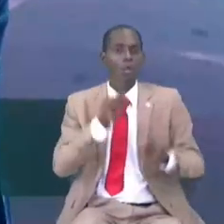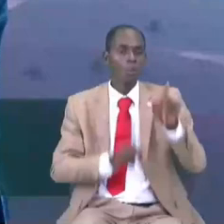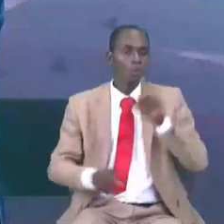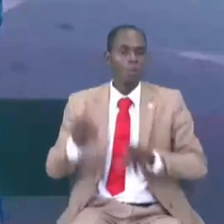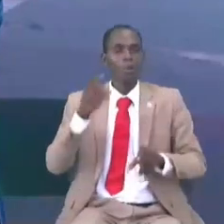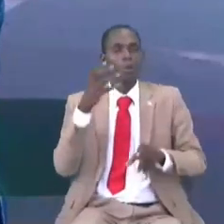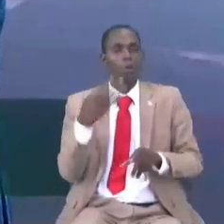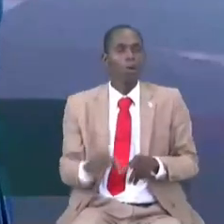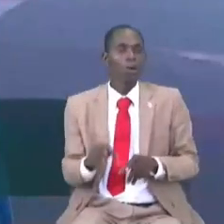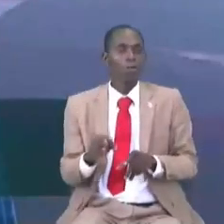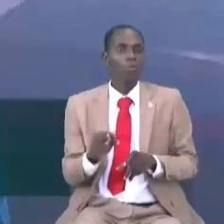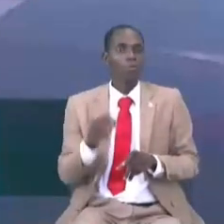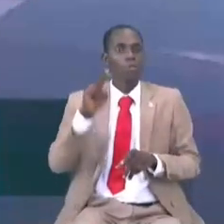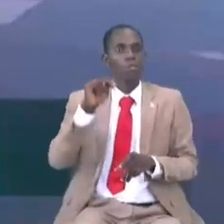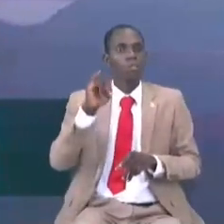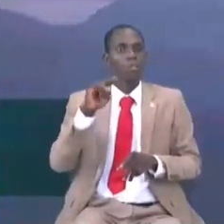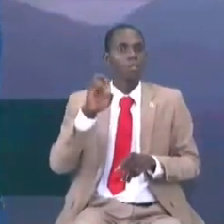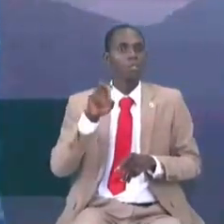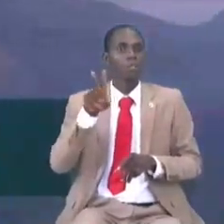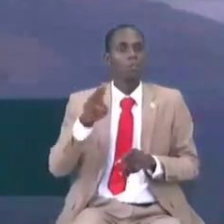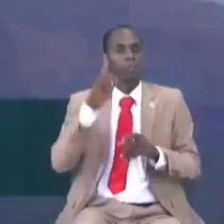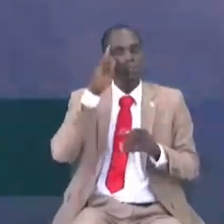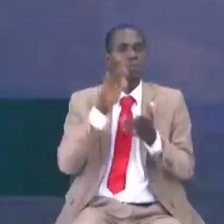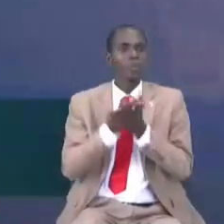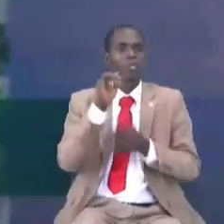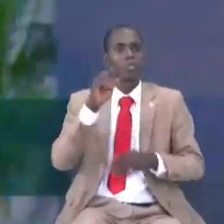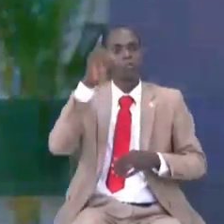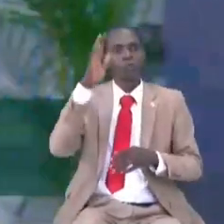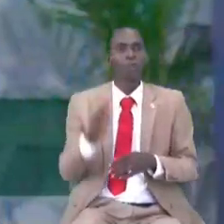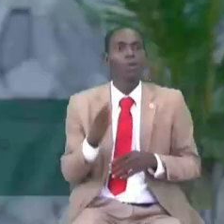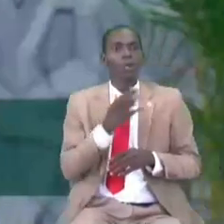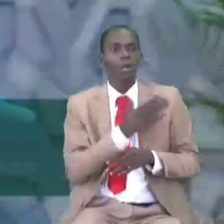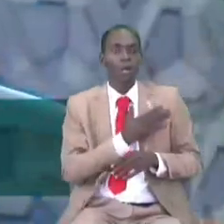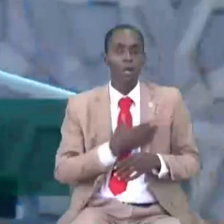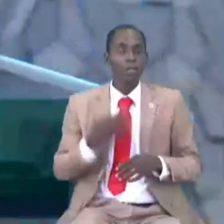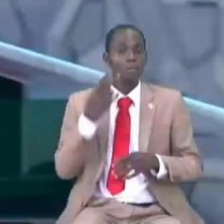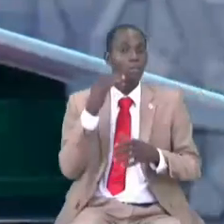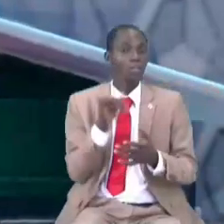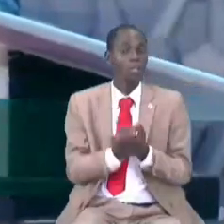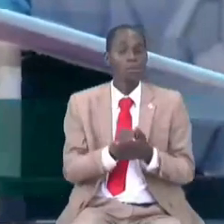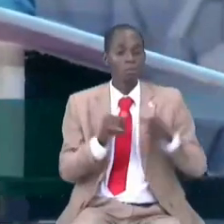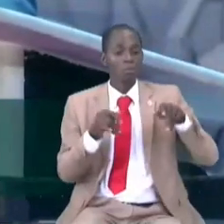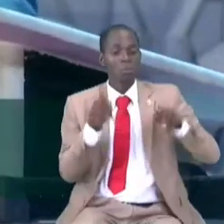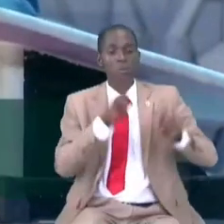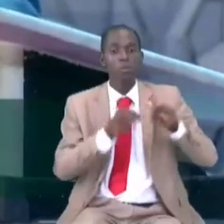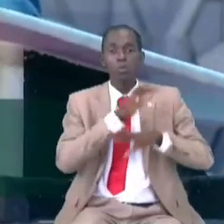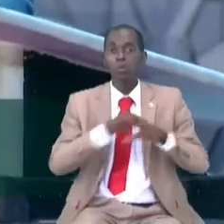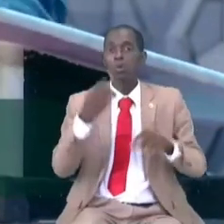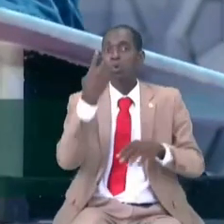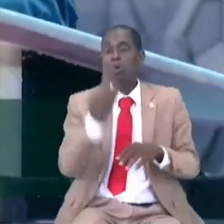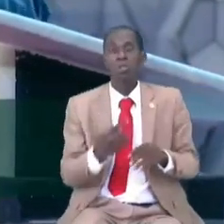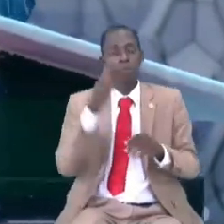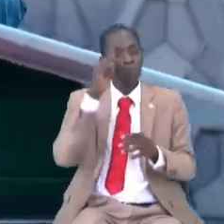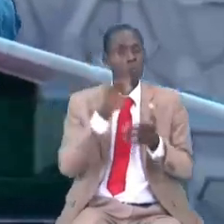Ils n'ont pas seulement cru à Jonas, ils ont cru au Dieu qui avait envoyé